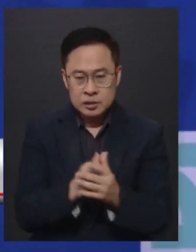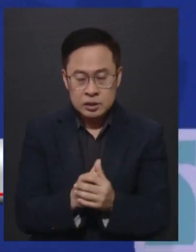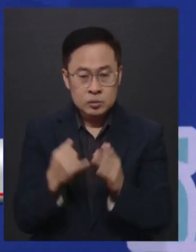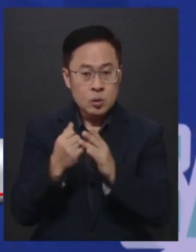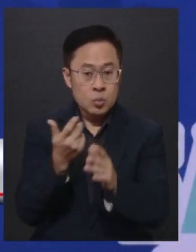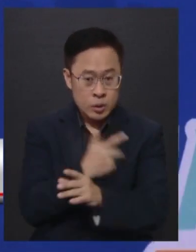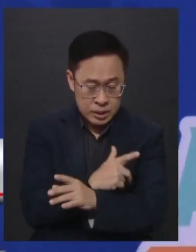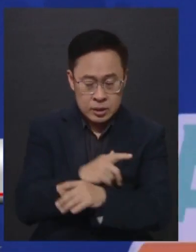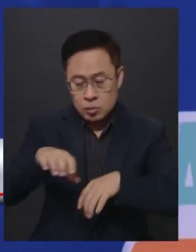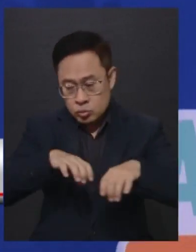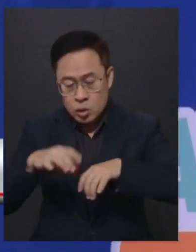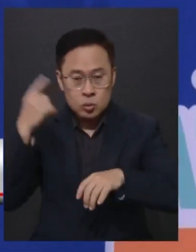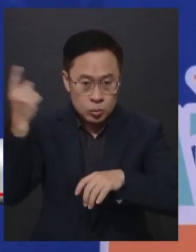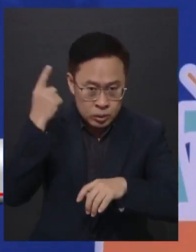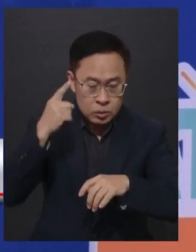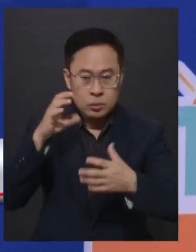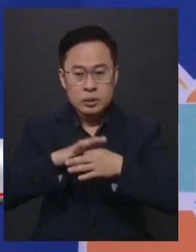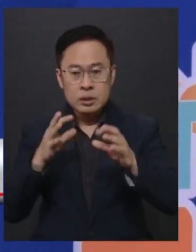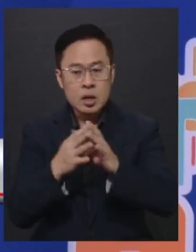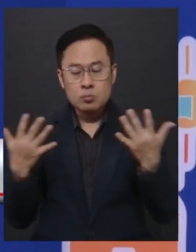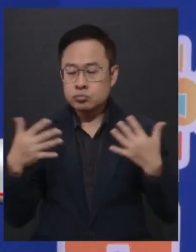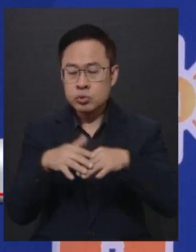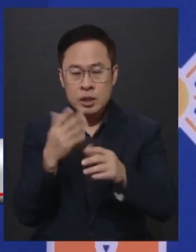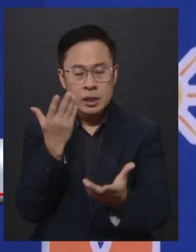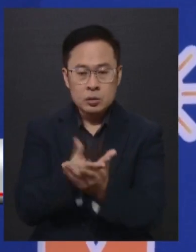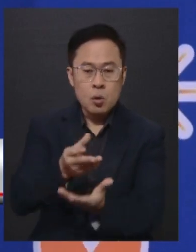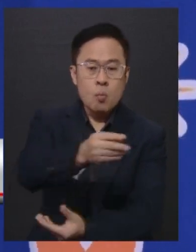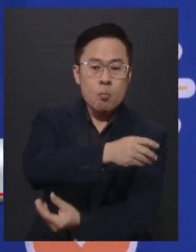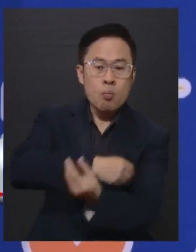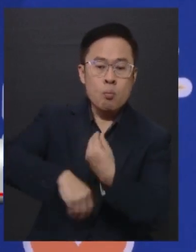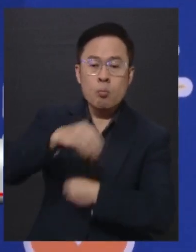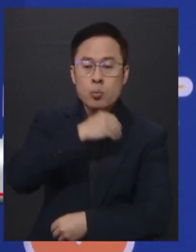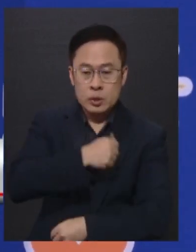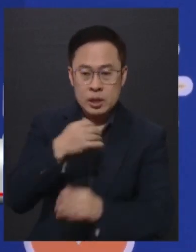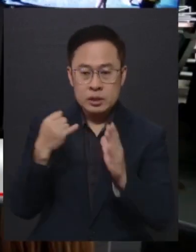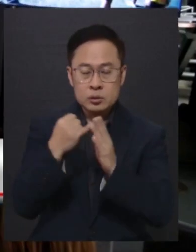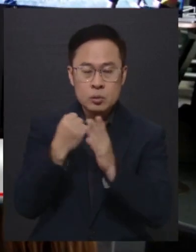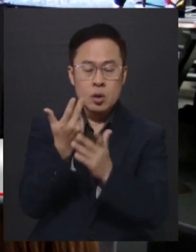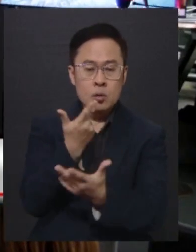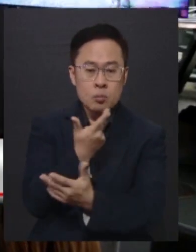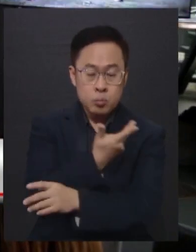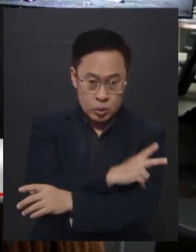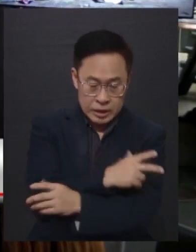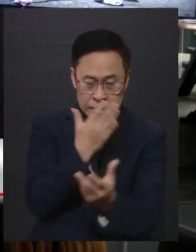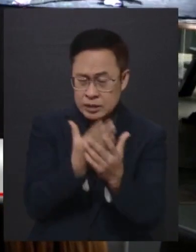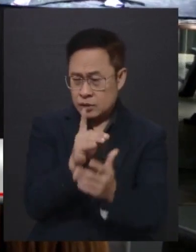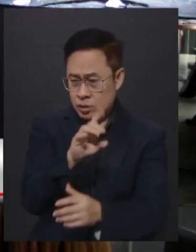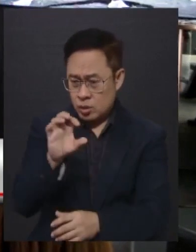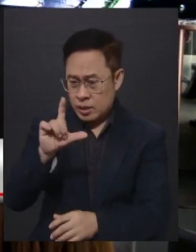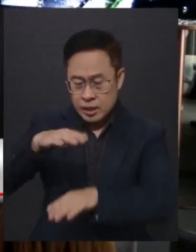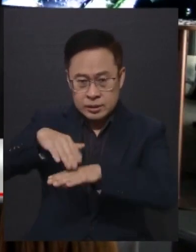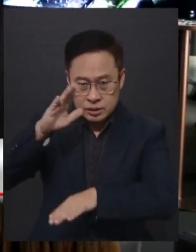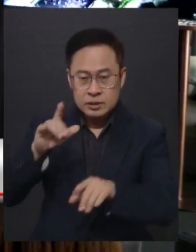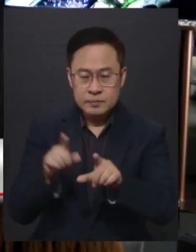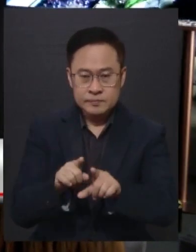โลกแล้วก็จะสร้างเงินสะพัดกว่าหลายร้อยล้านบาทสู่การท่องเที่ยวเมืองภูเก็ตสำหรับการวิ่งมาราธอน